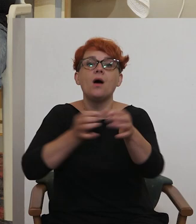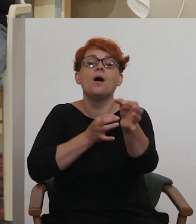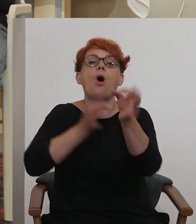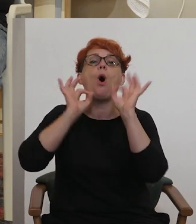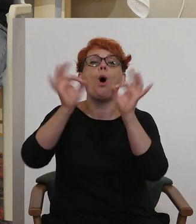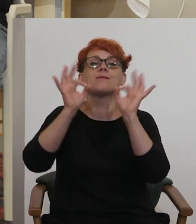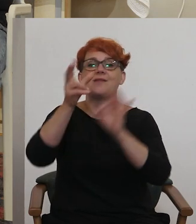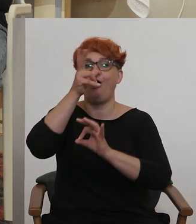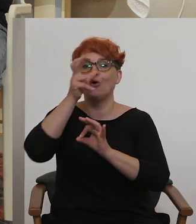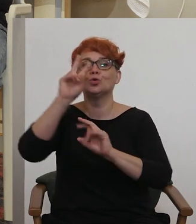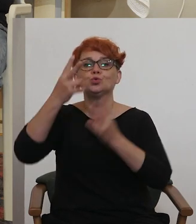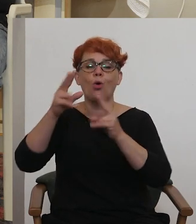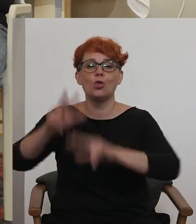tylko